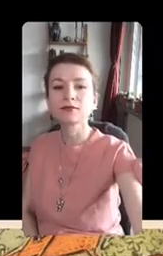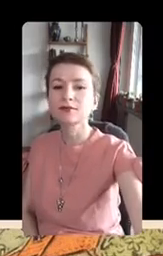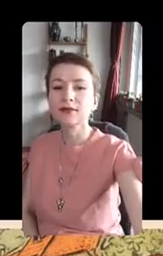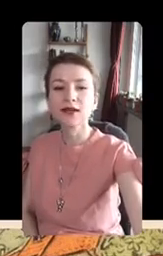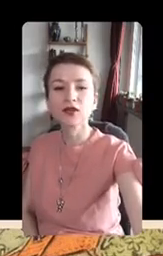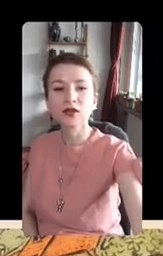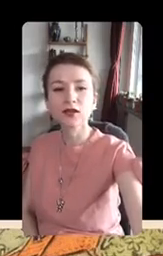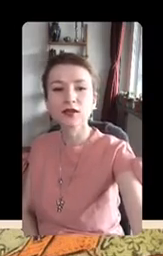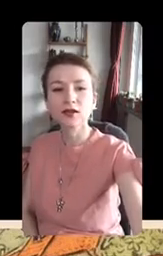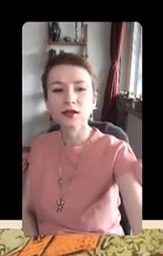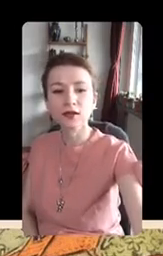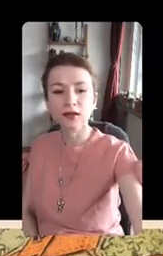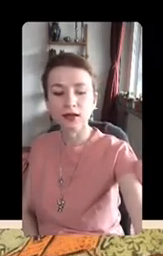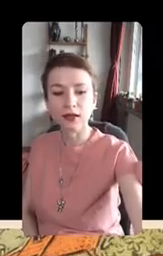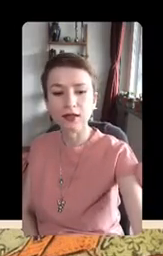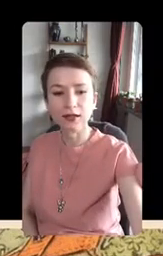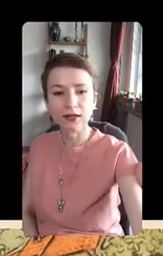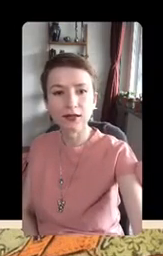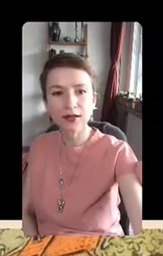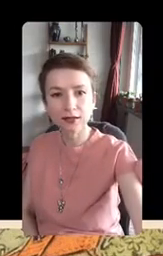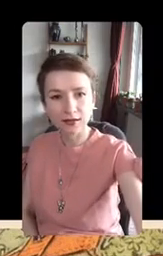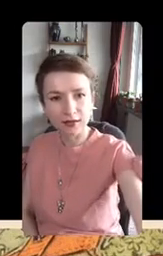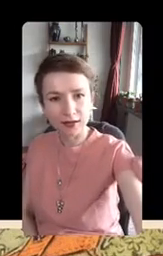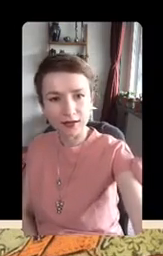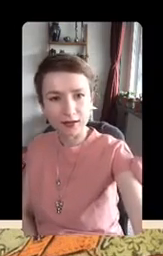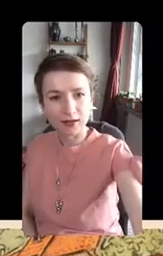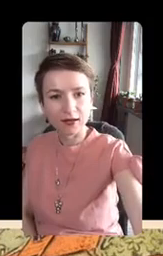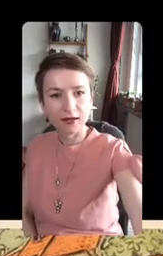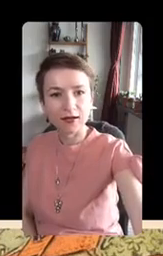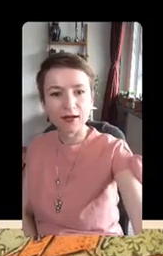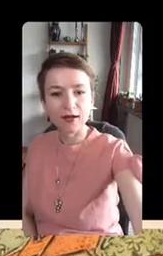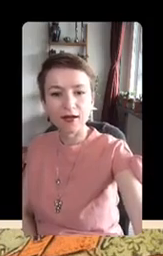Так, как тык-тык-тык-тык-тык.